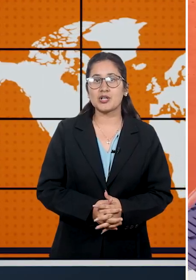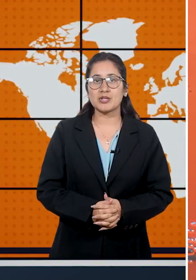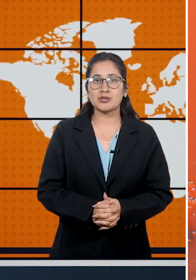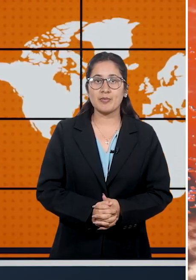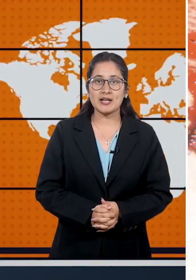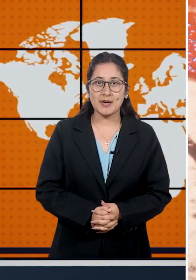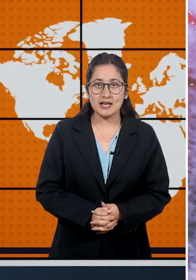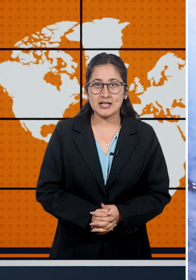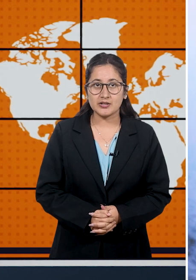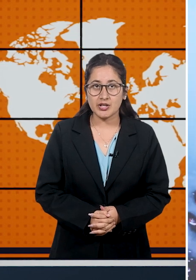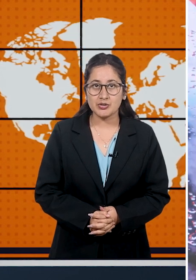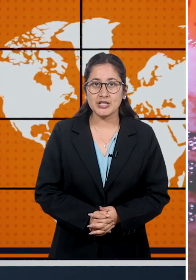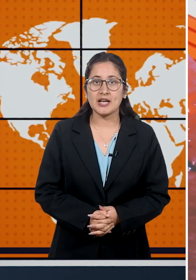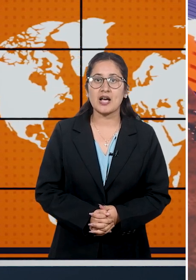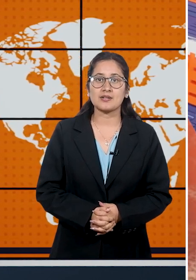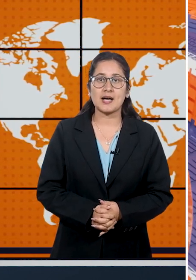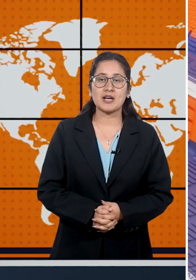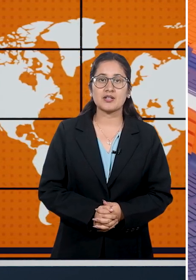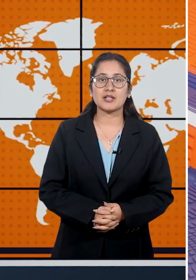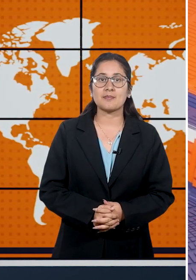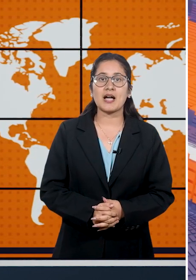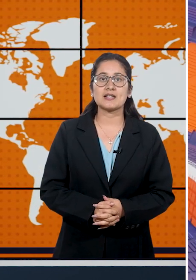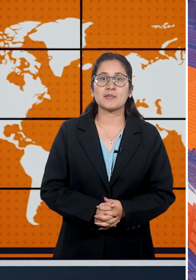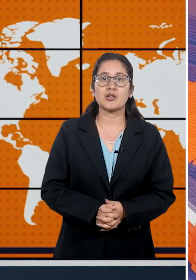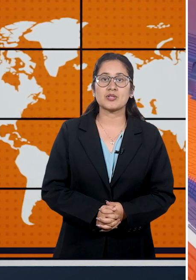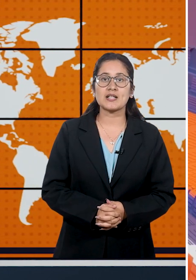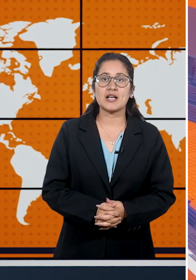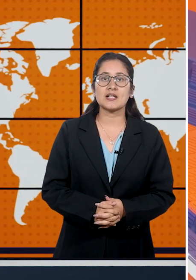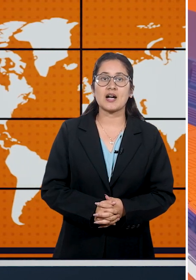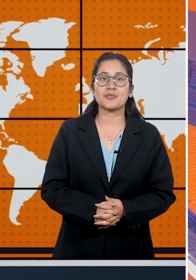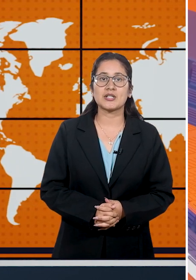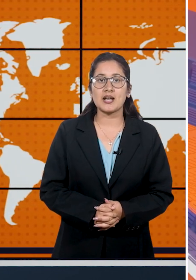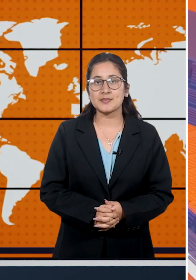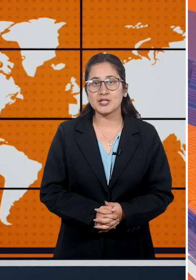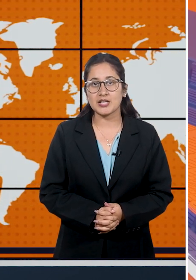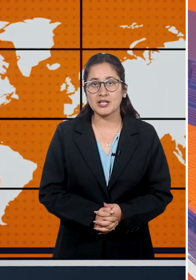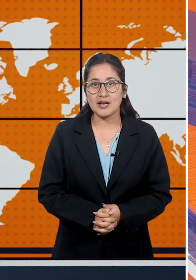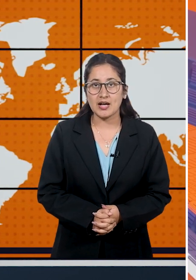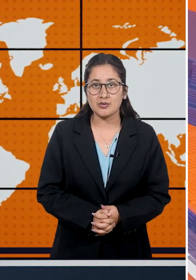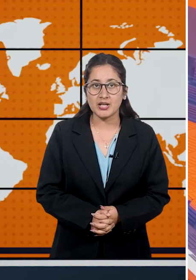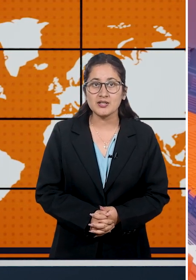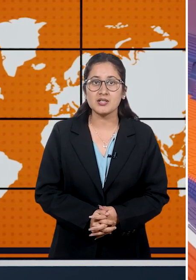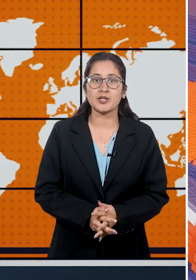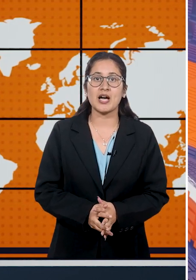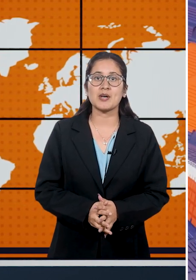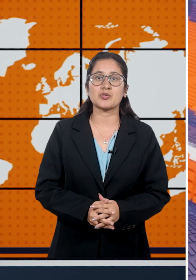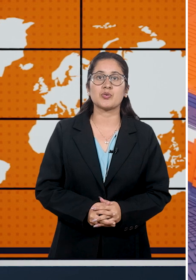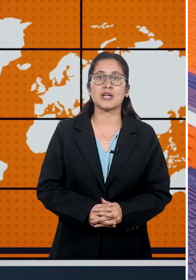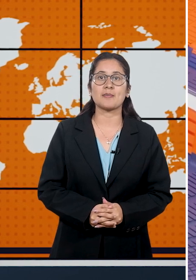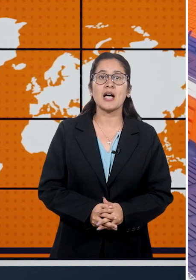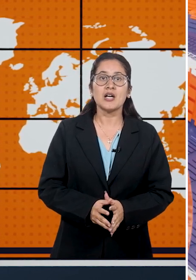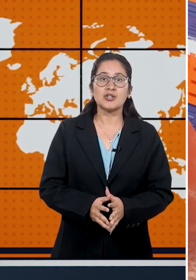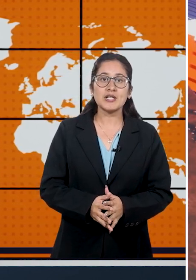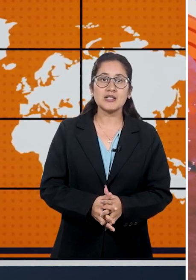आइसिसी विश्वकप लिग दुईमा नेपालले आज घरेलु टोली क्यानाडाको सामना गर्दै नेपाली समय अनुसार साँझ 8:45 बजेदेखि क्यानाडाको किङ सिटी मैदानमा सुरु